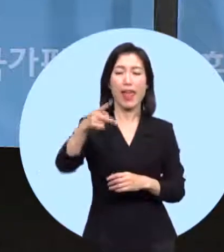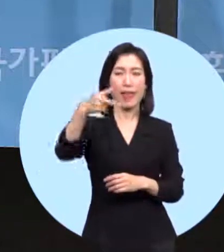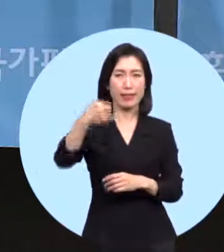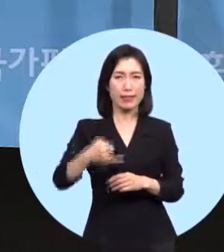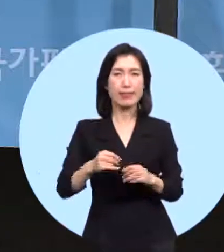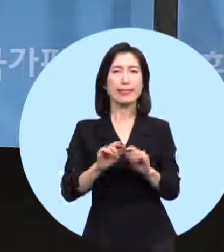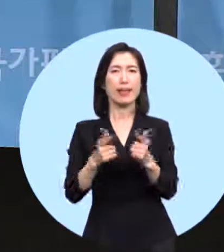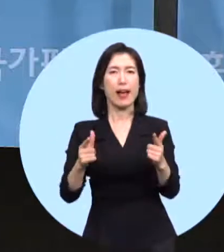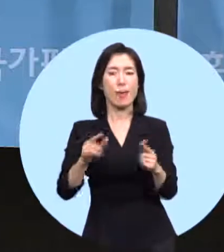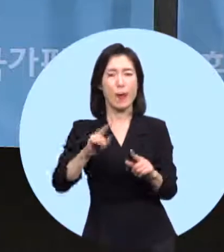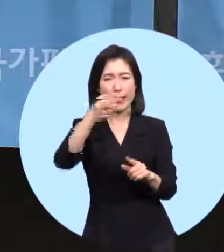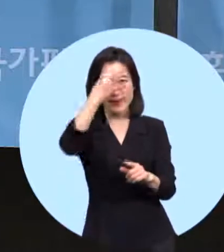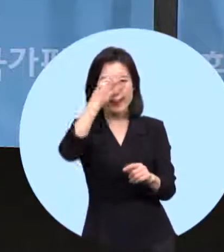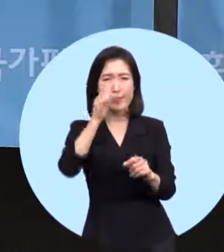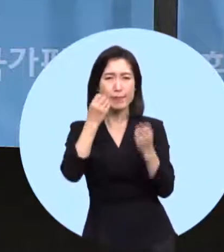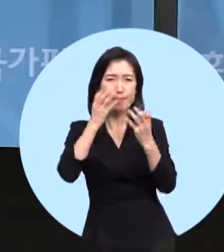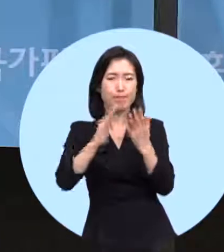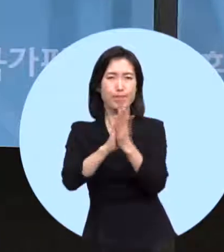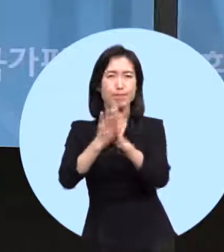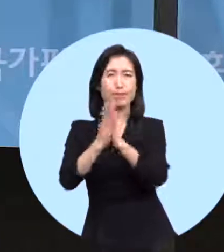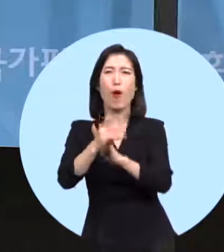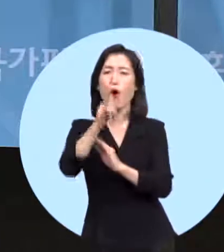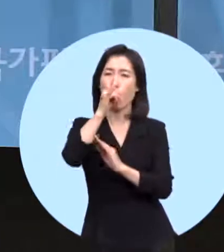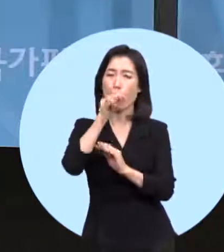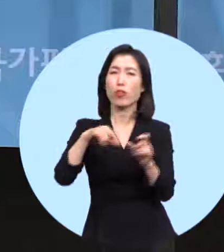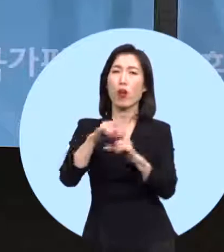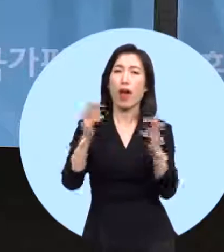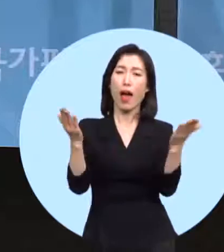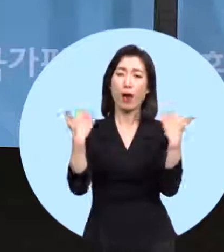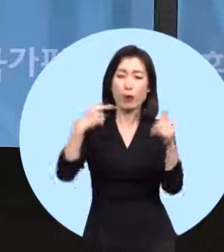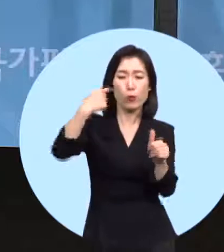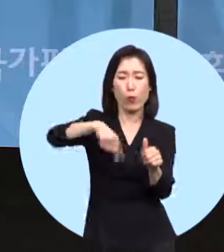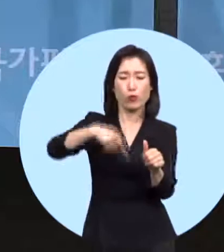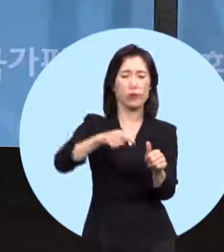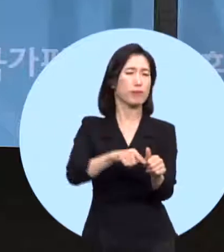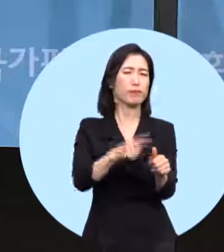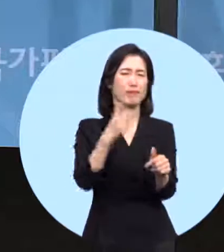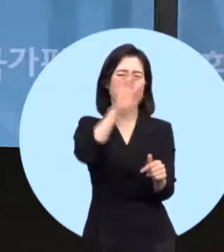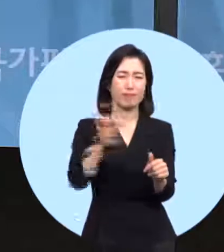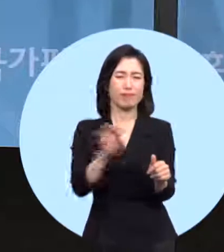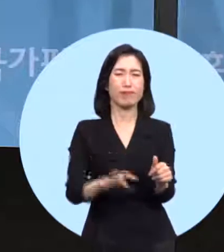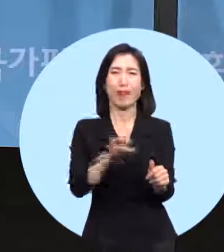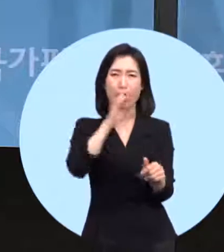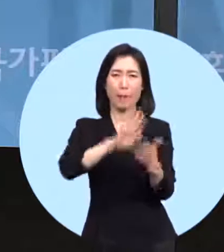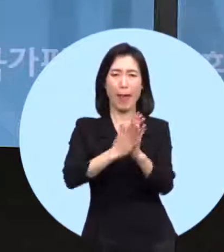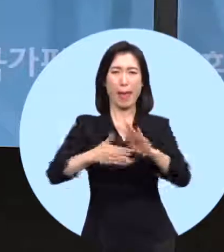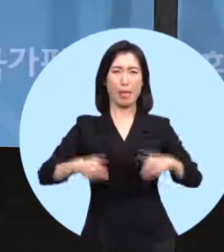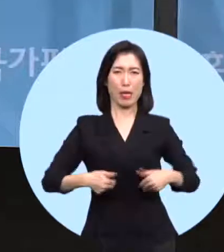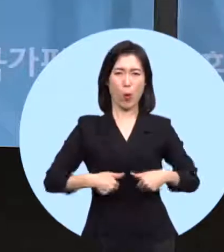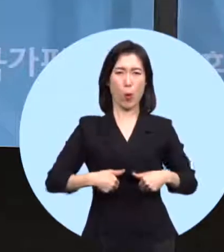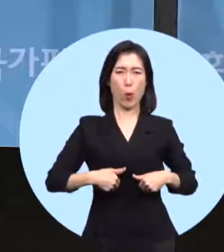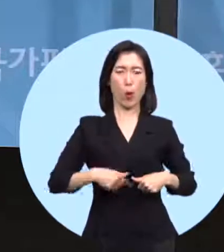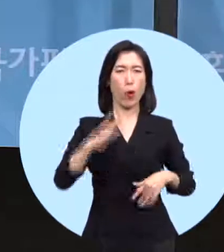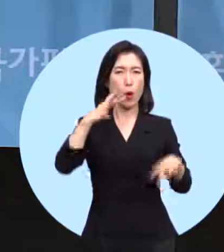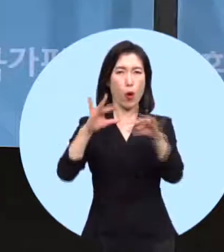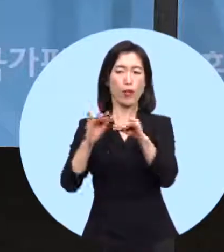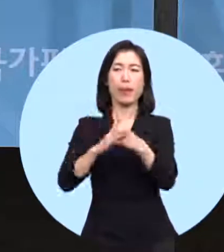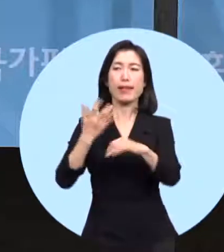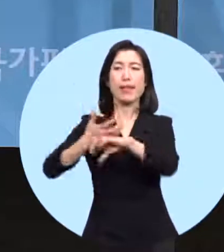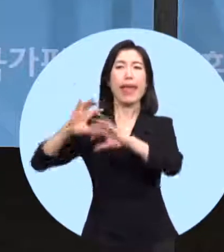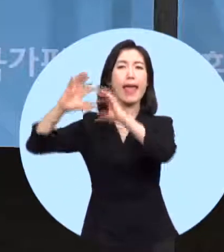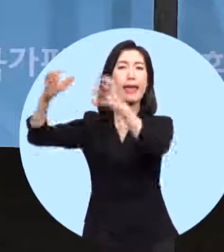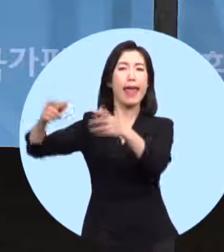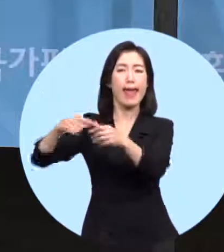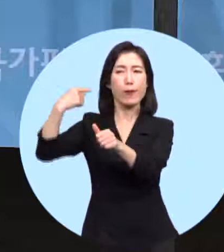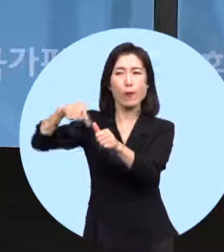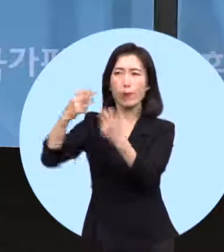많은 교육적인 기술 혁신을 갖고 오고 있고 학교 교육이 바뀌어야 된다라고 하면서 세계 각국의 교육이나 학습 같은